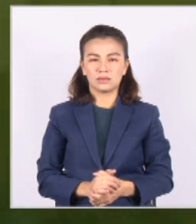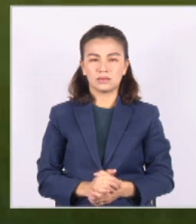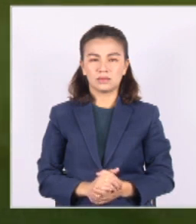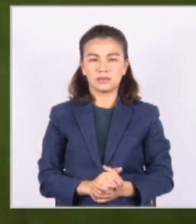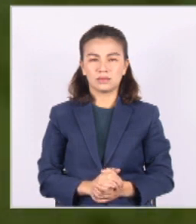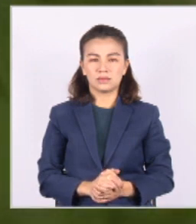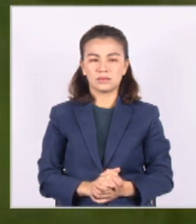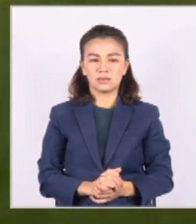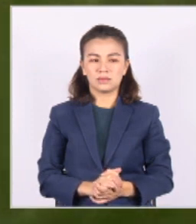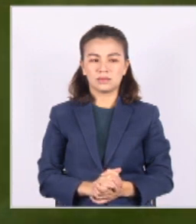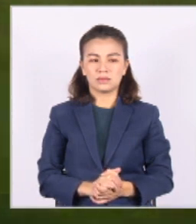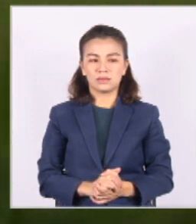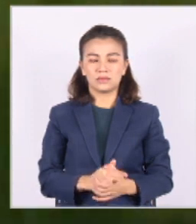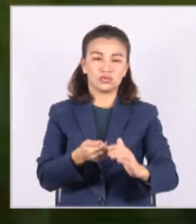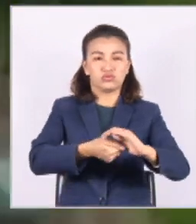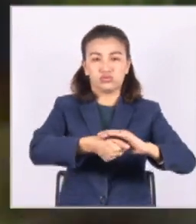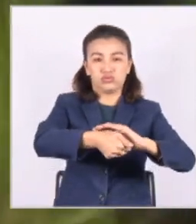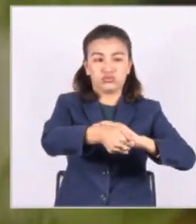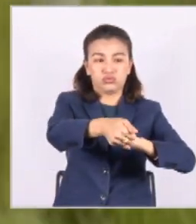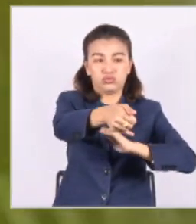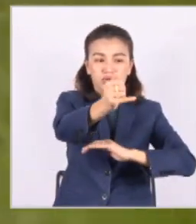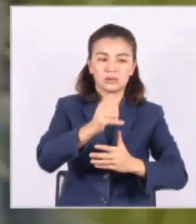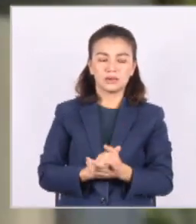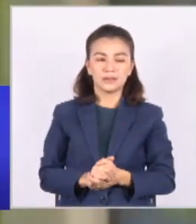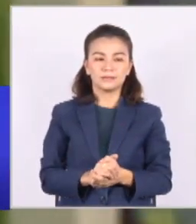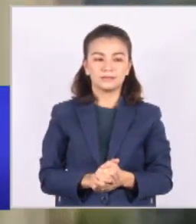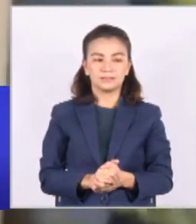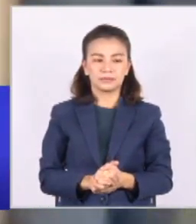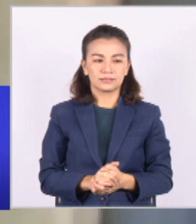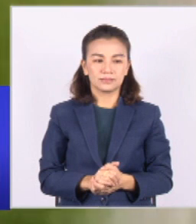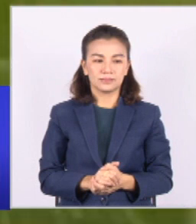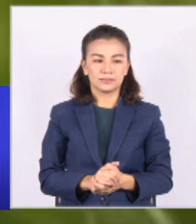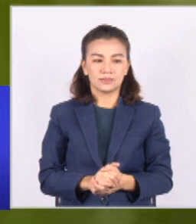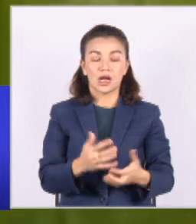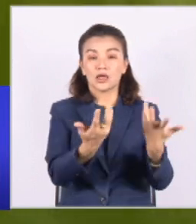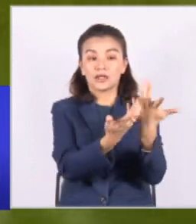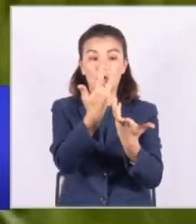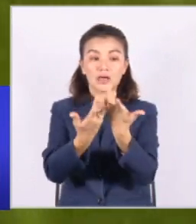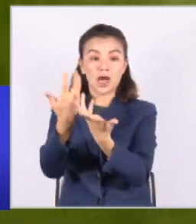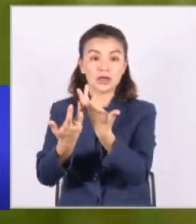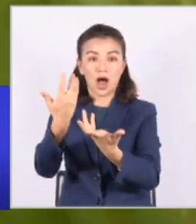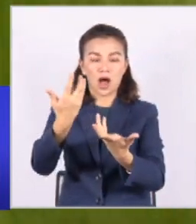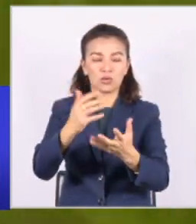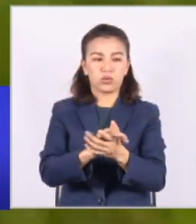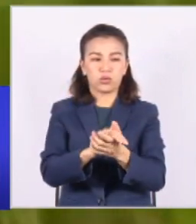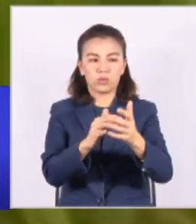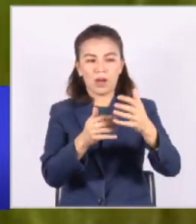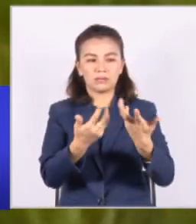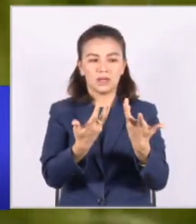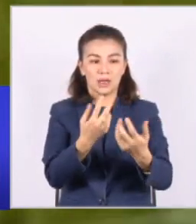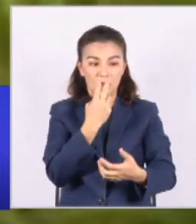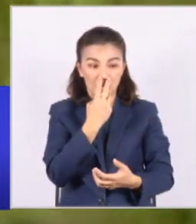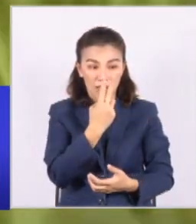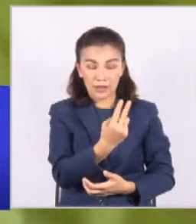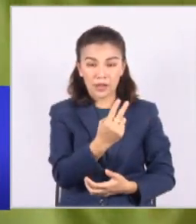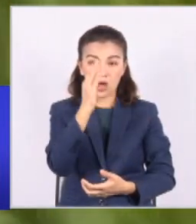ถเอาแล้วไปแล้ววิ่งตรงแล้ววิ่งตรงยัง นี่ค่ะคุณผู้ชมคะป่าหญ้าสูงทีเดียวในที่สุดไปเจอผู้ชายคนนี้นะคะในพื้นที่ห